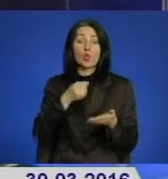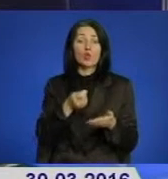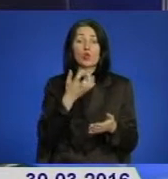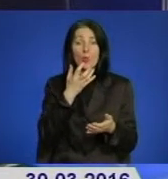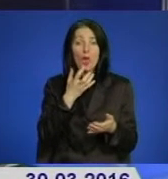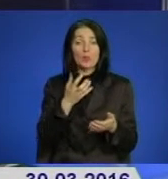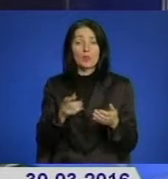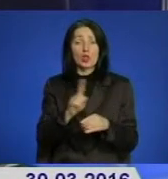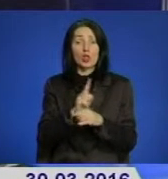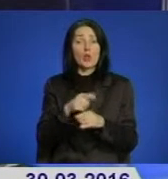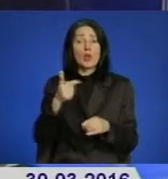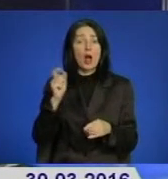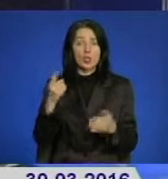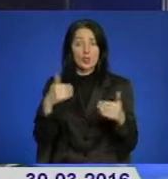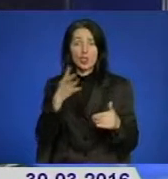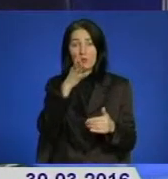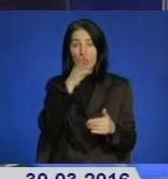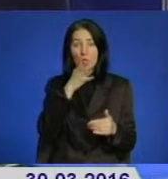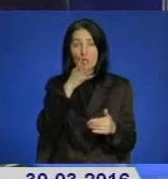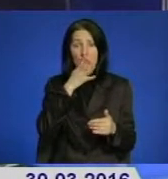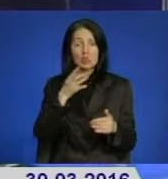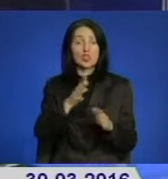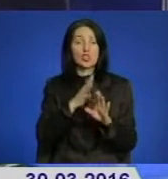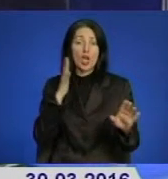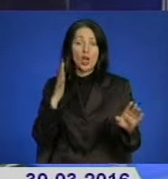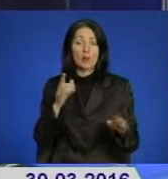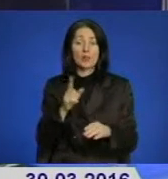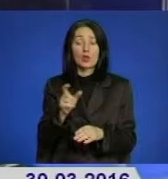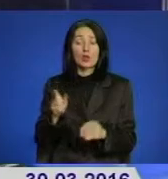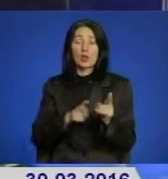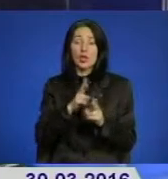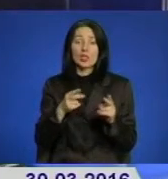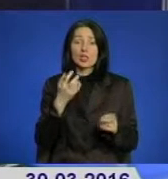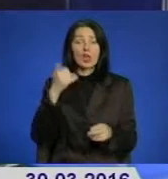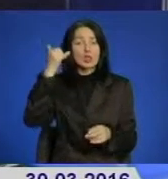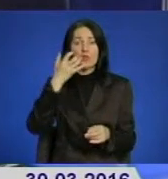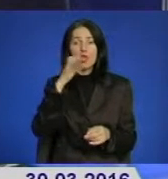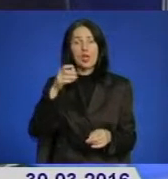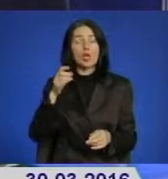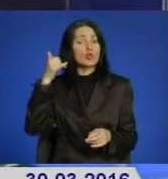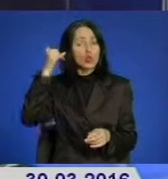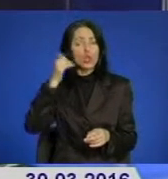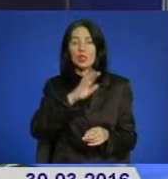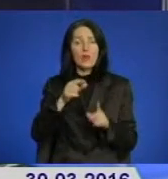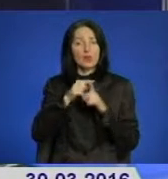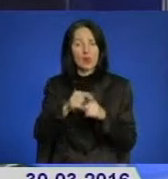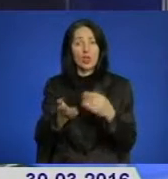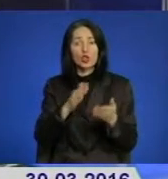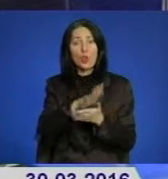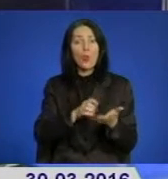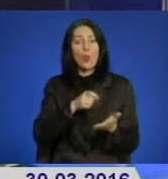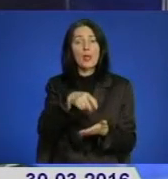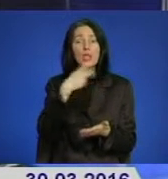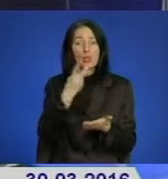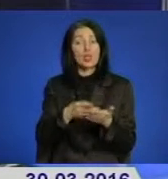У Тернопільгазі уже четвертий місяць черги. Тернополяни скаржаться, що телефони гарячої лінії не відповідають. Аби подати